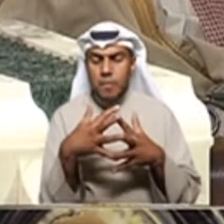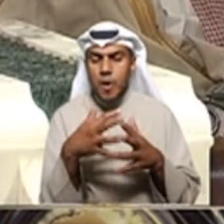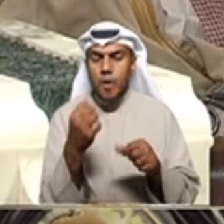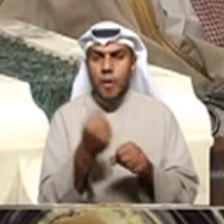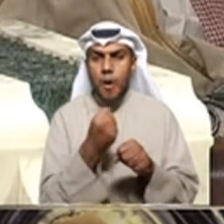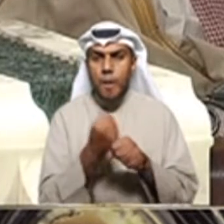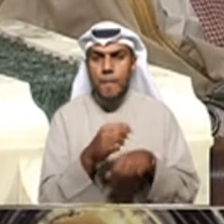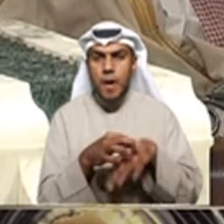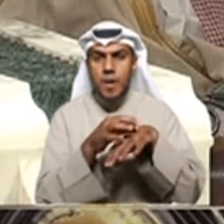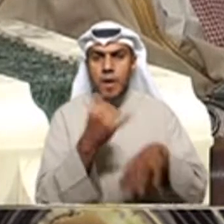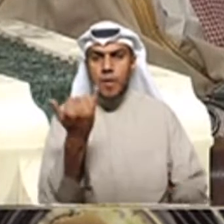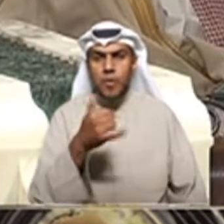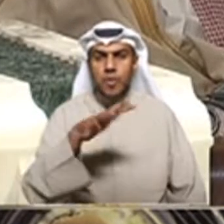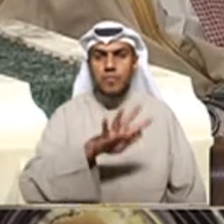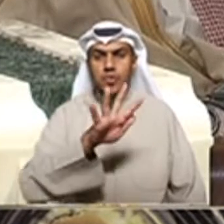شعوب المجلس